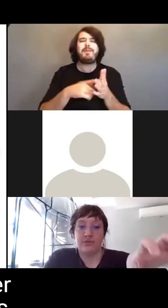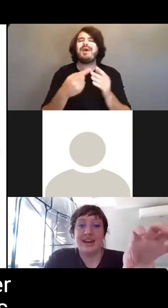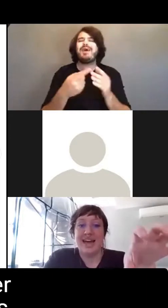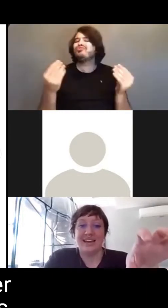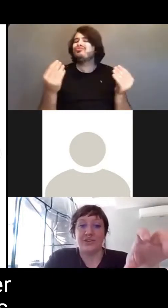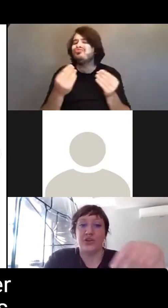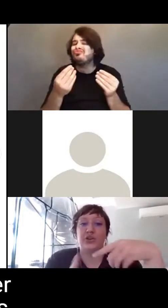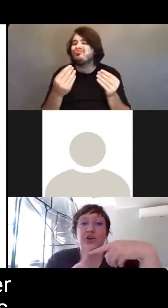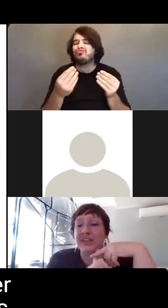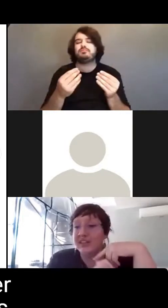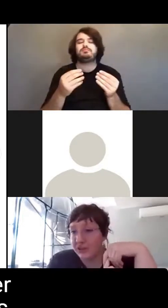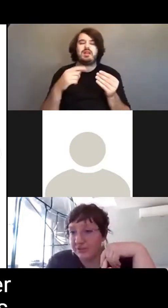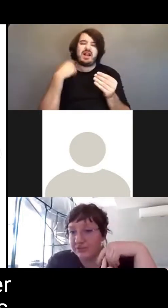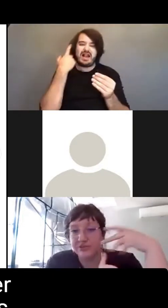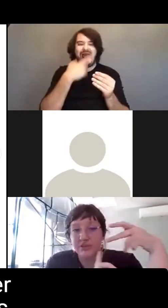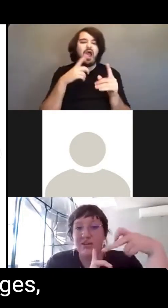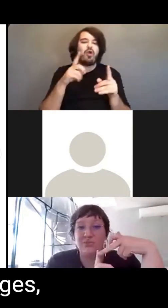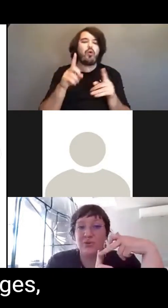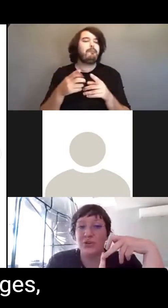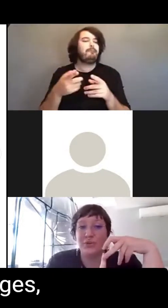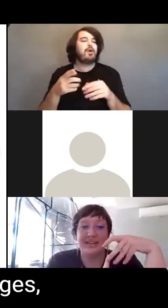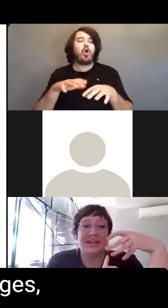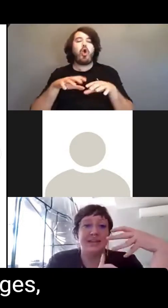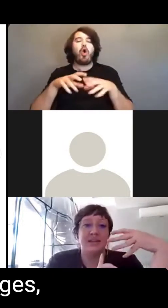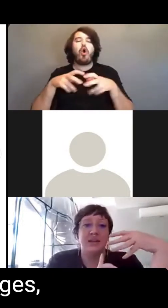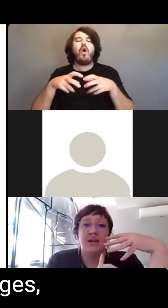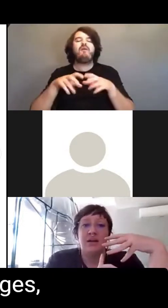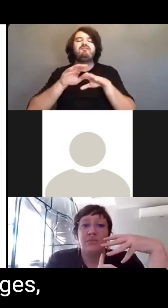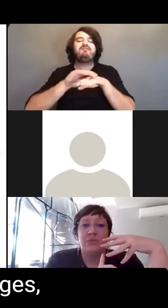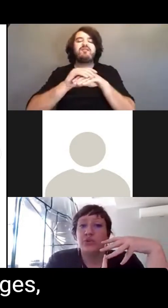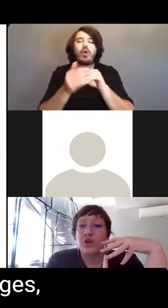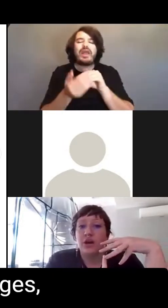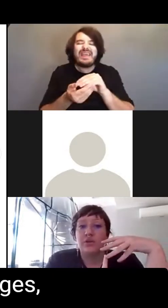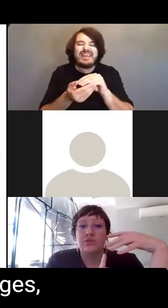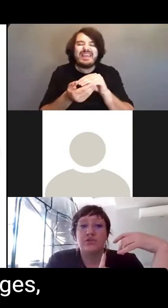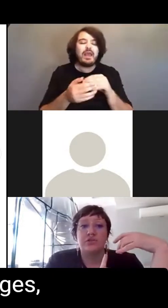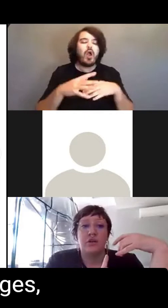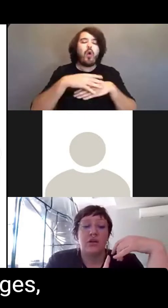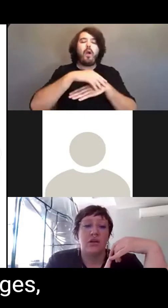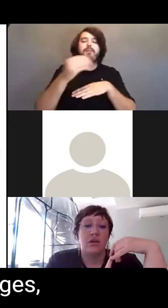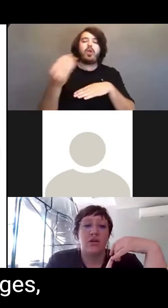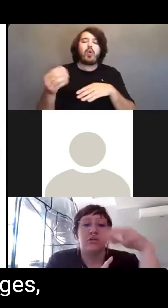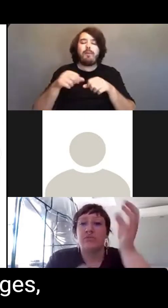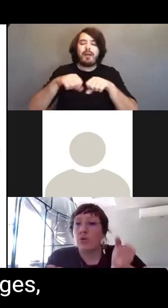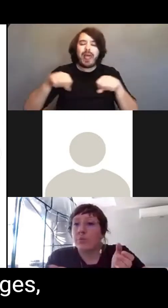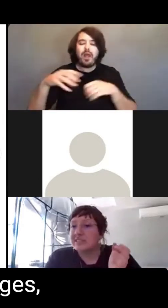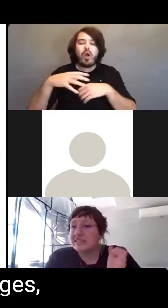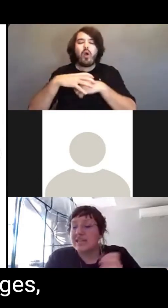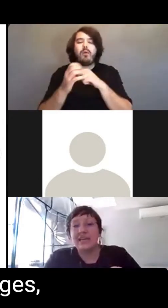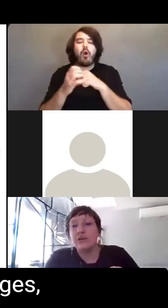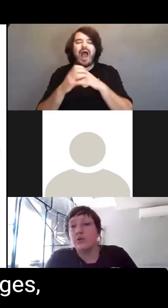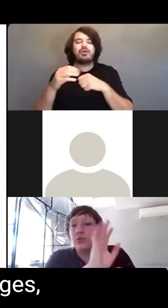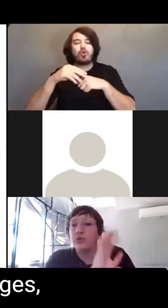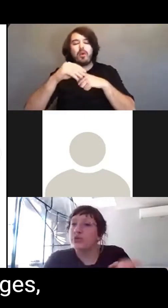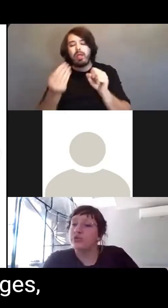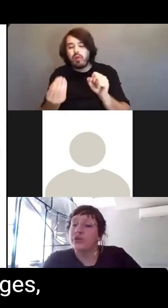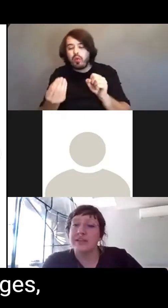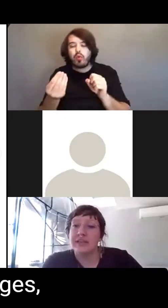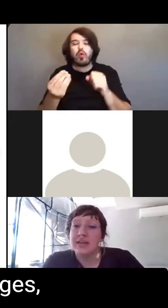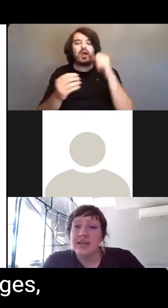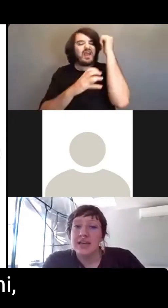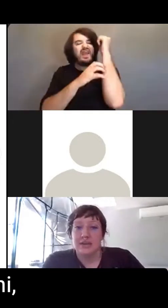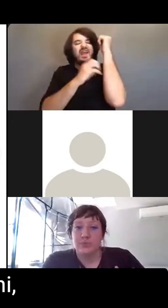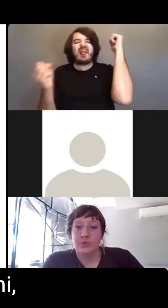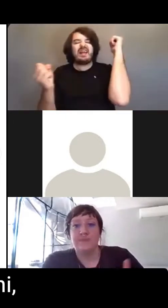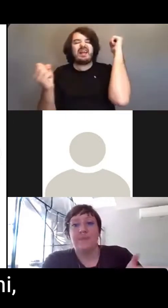avoir l'air de coquilles d'œufs, plures de bananes, plures d'orange, un bas de céleri qu'on a